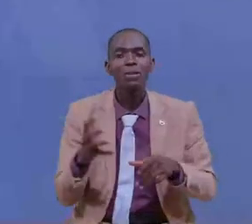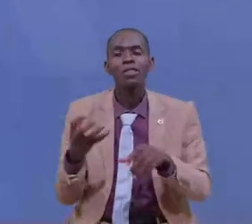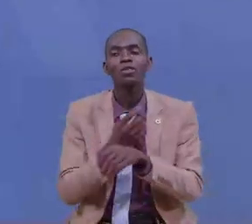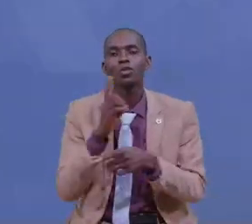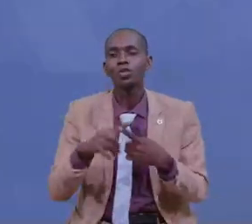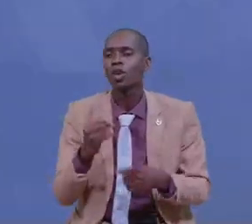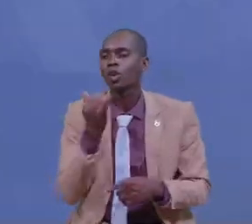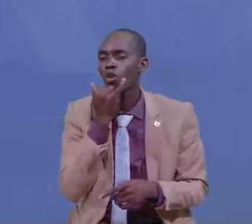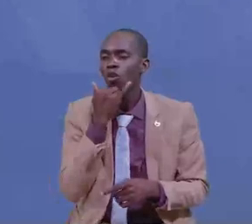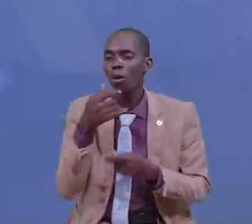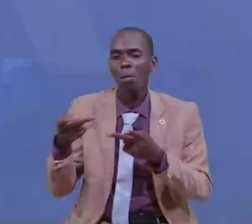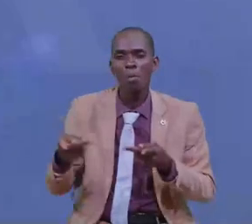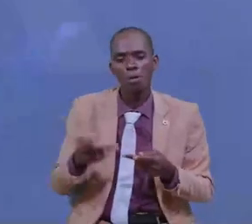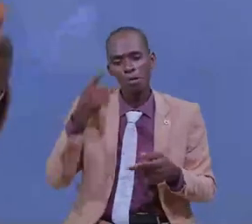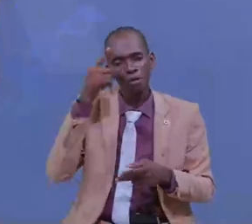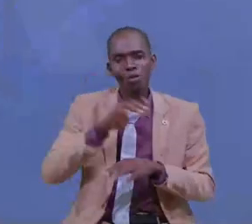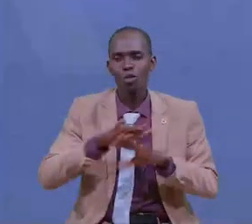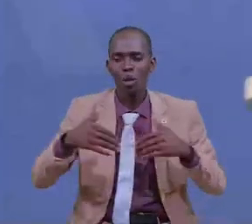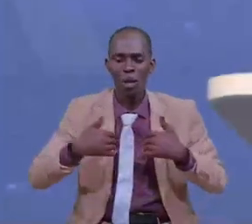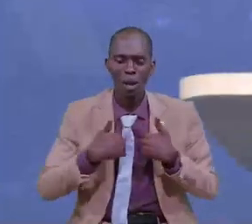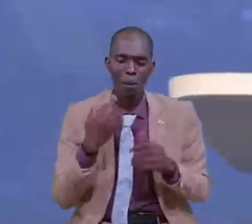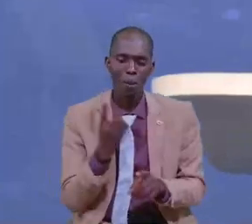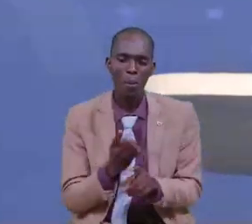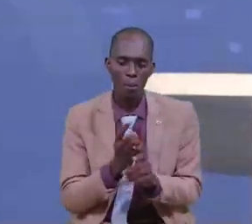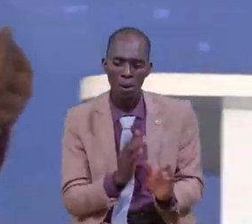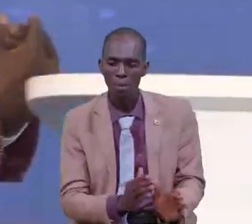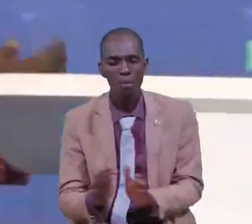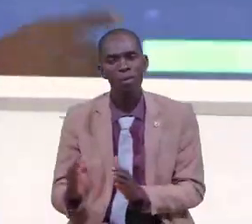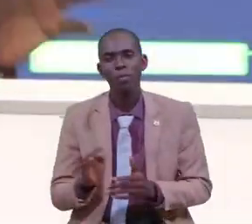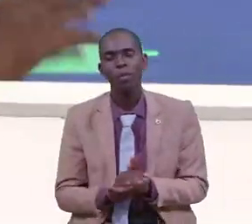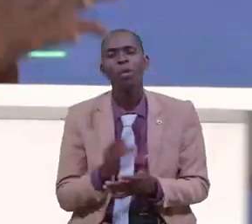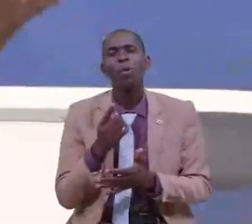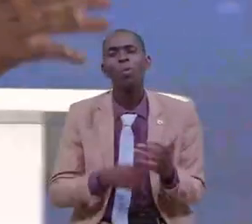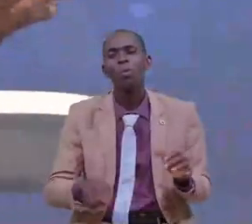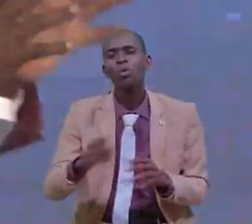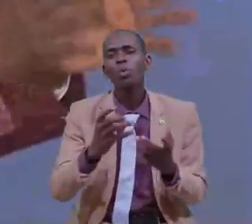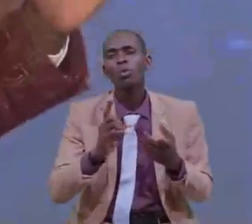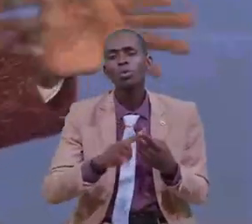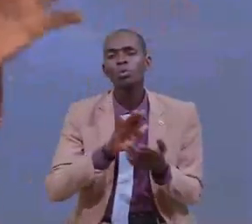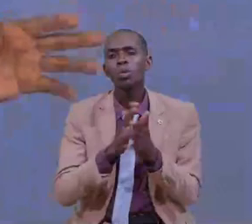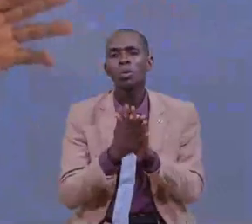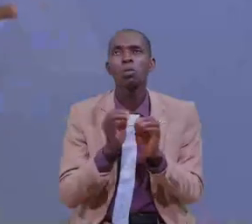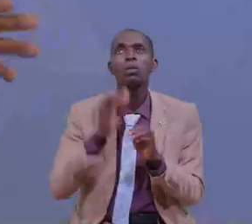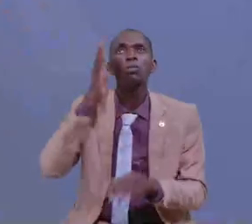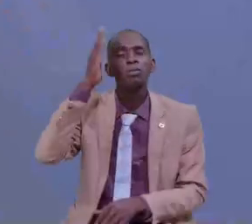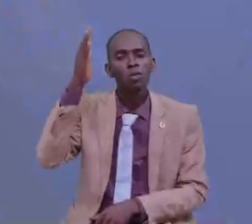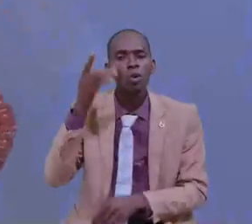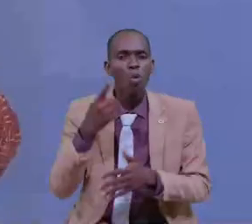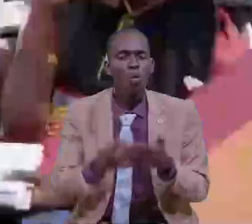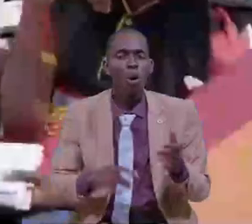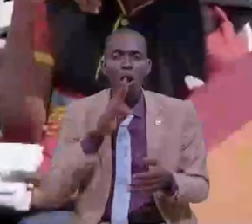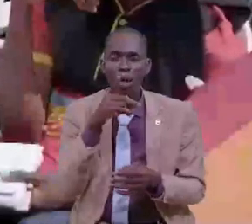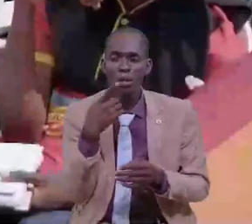mauvaise destination. Parce que tu n'avais pas une planification. Qu'est-ce que je vais devenir dans la vie? Quelles sont